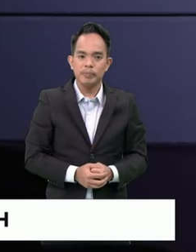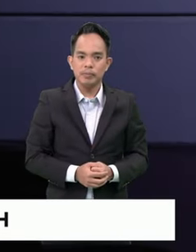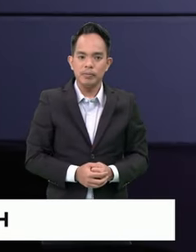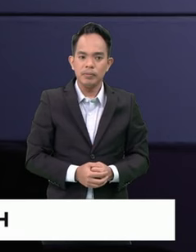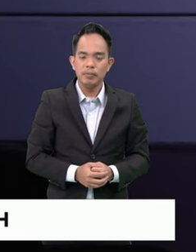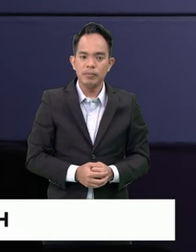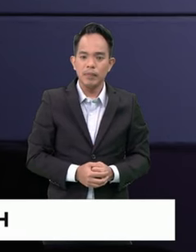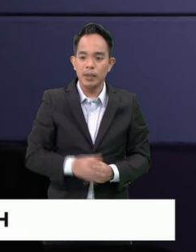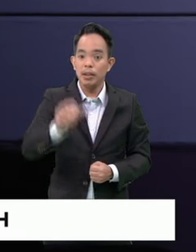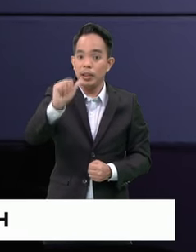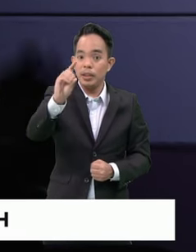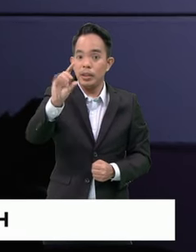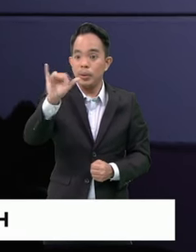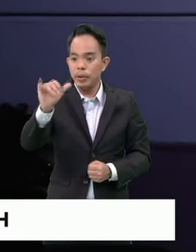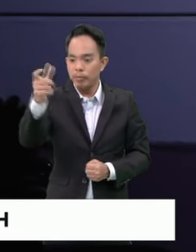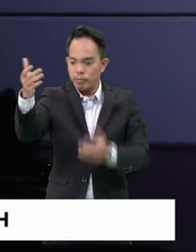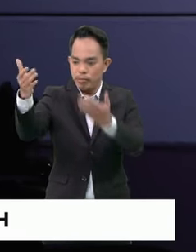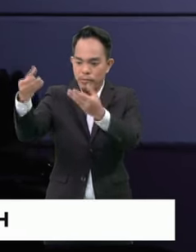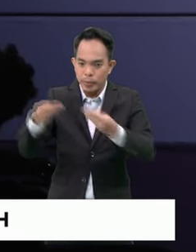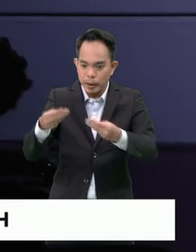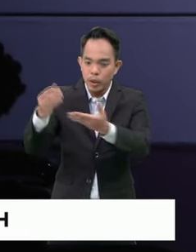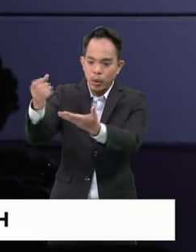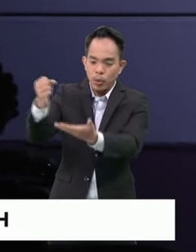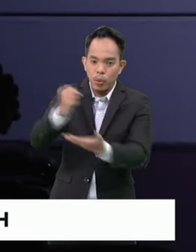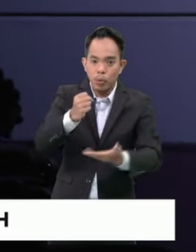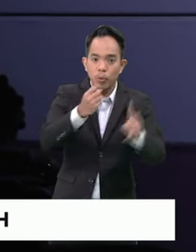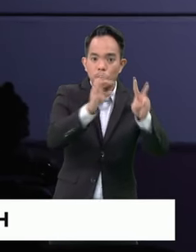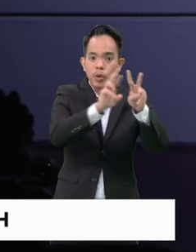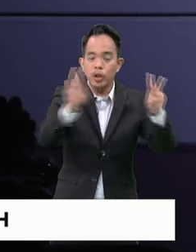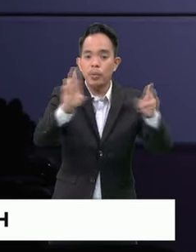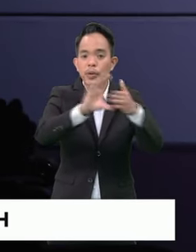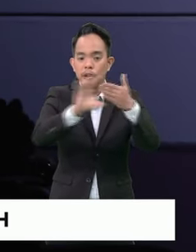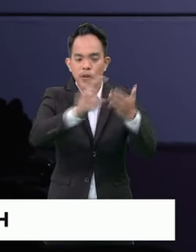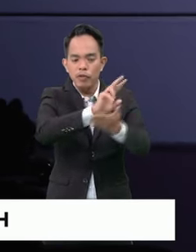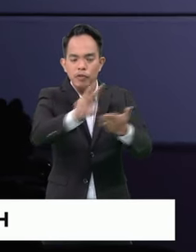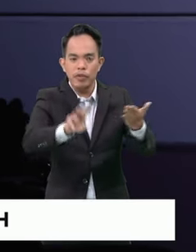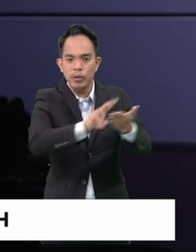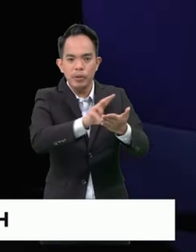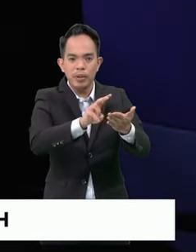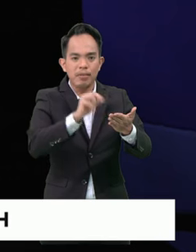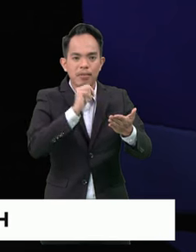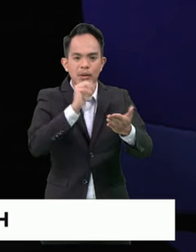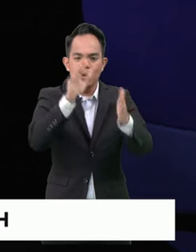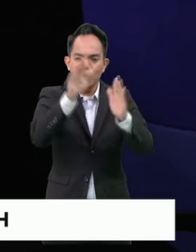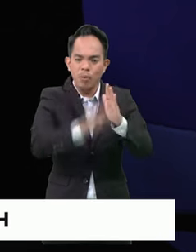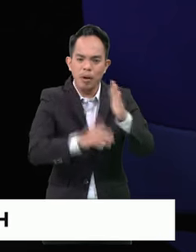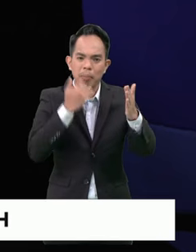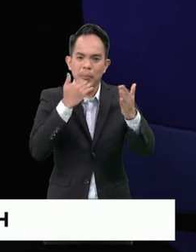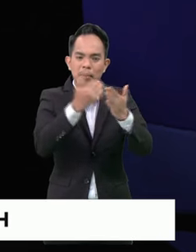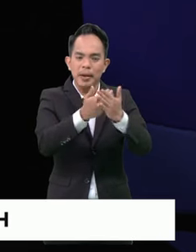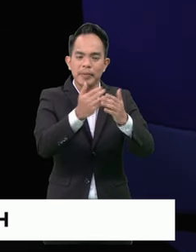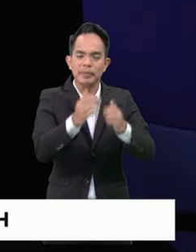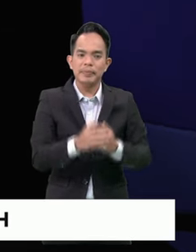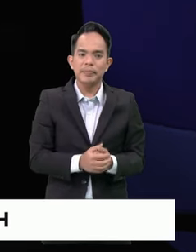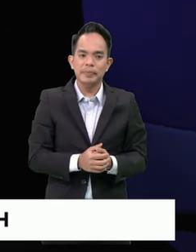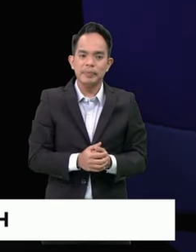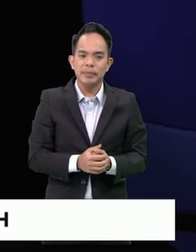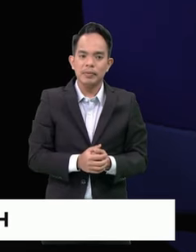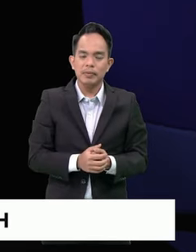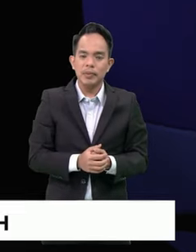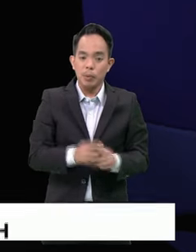Eddie juga pernah ditawar lebih RM2,000 untuk gambar dan video tidak senonoh. Dia mula-mula pembeli rahsia ni dia approach